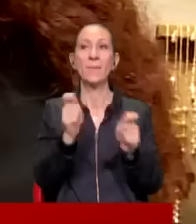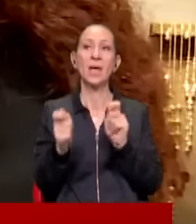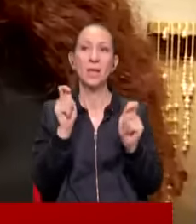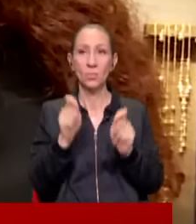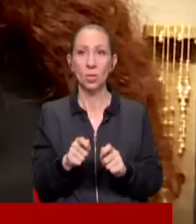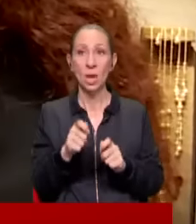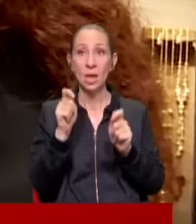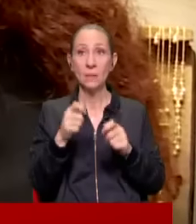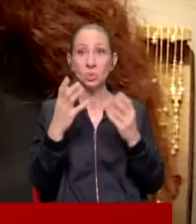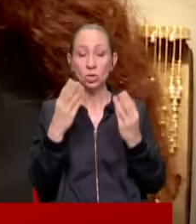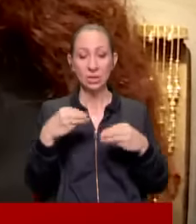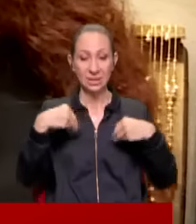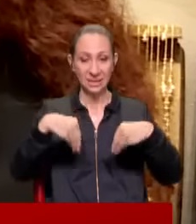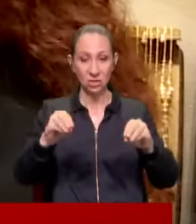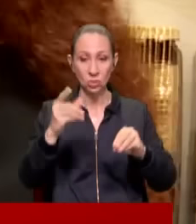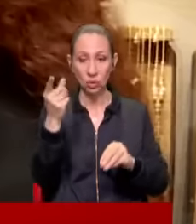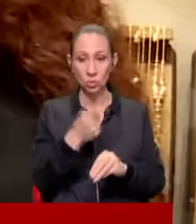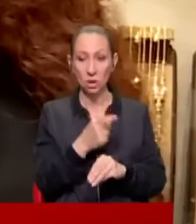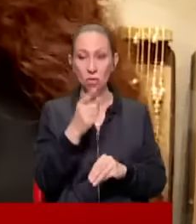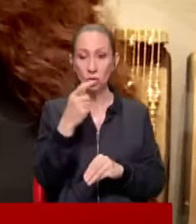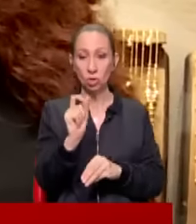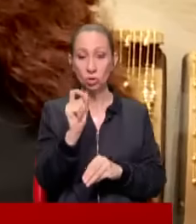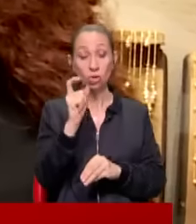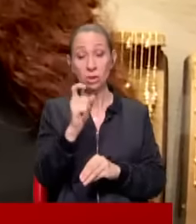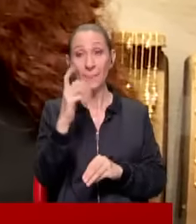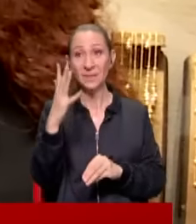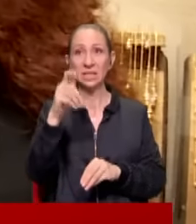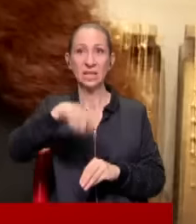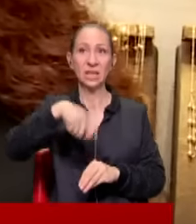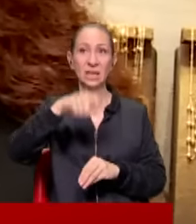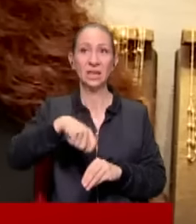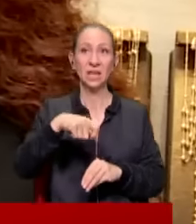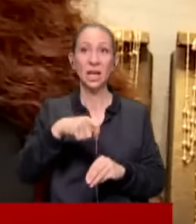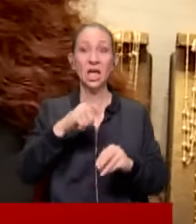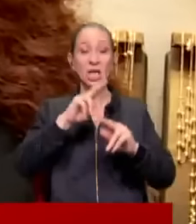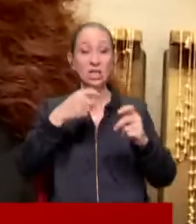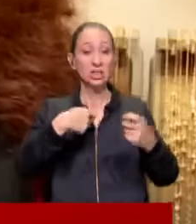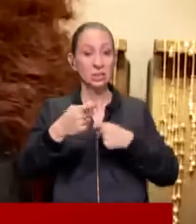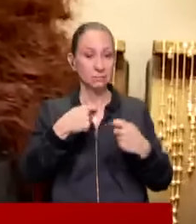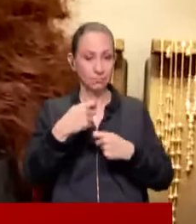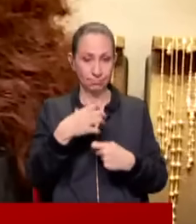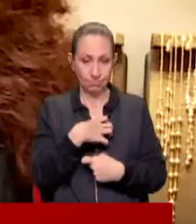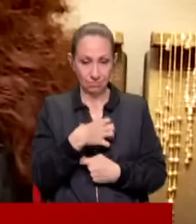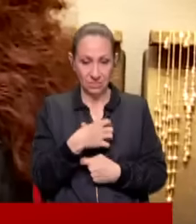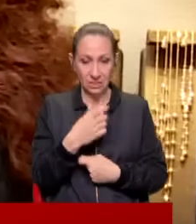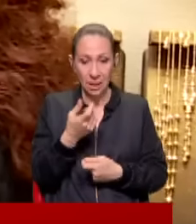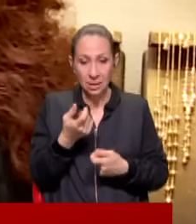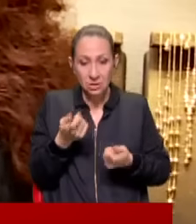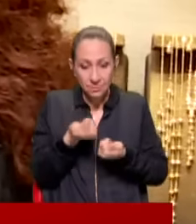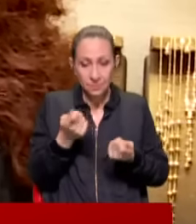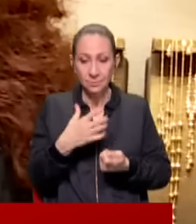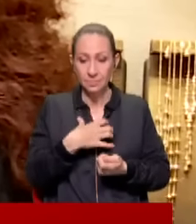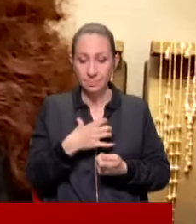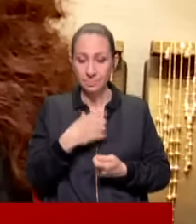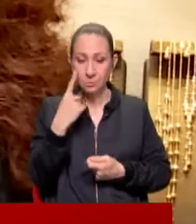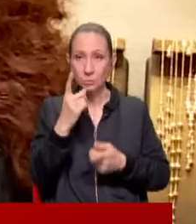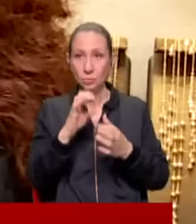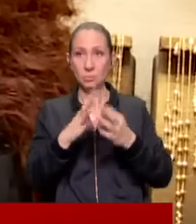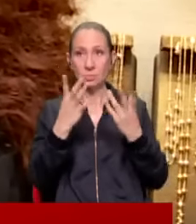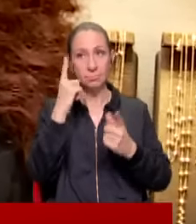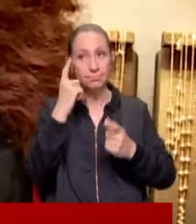sunuyor. Yapmış olduğumuz satışların %95'i kredi kartıyla. İşletmeler de kendi ayakta durabilmeleri için kendilerince bir